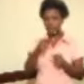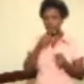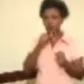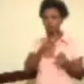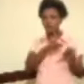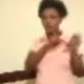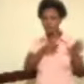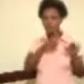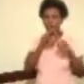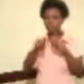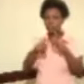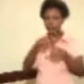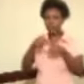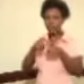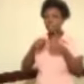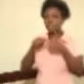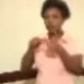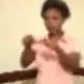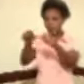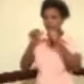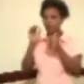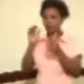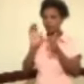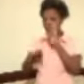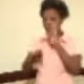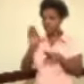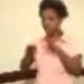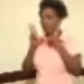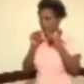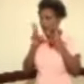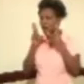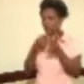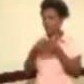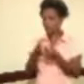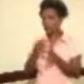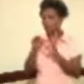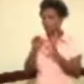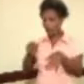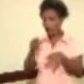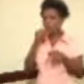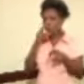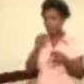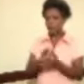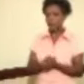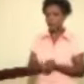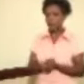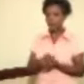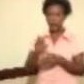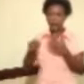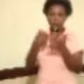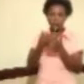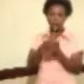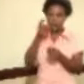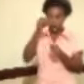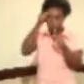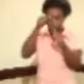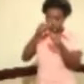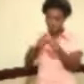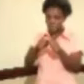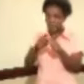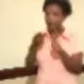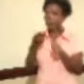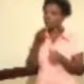Je suis dans la rue. m'a rappelé public là que les supposés